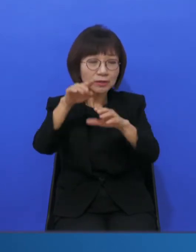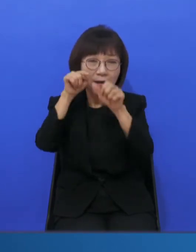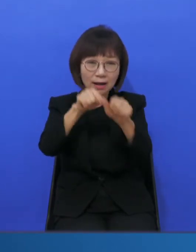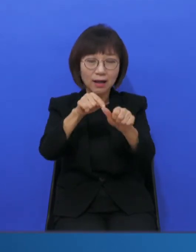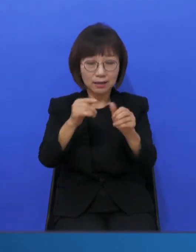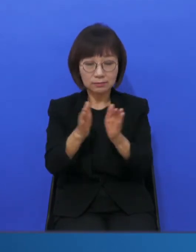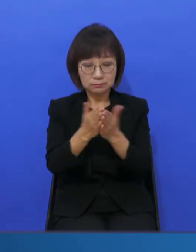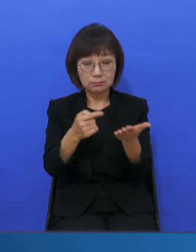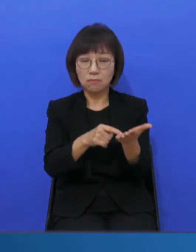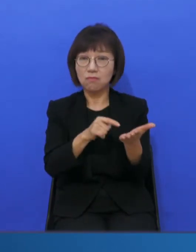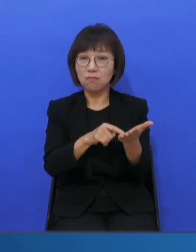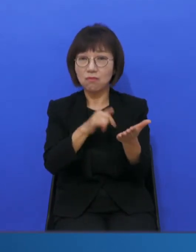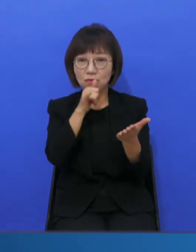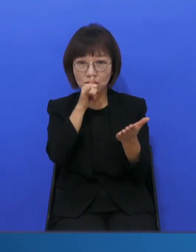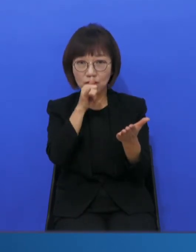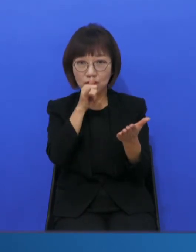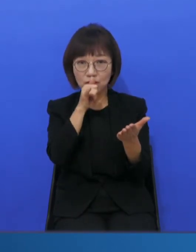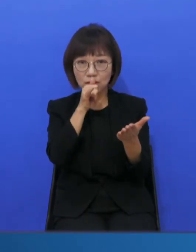오늘 예수님께서